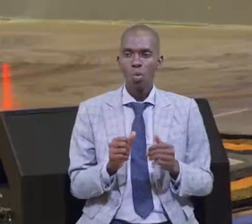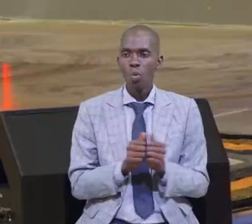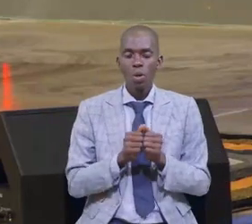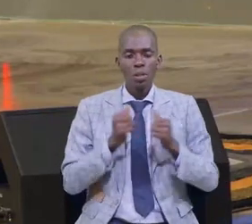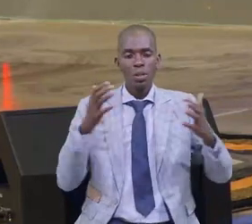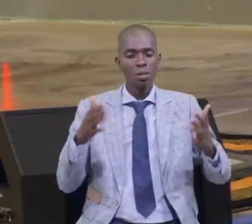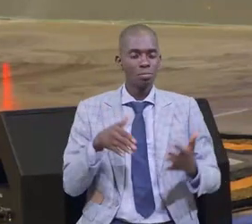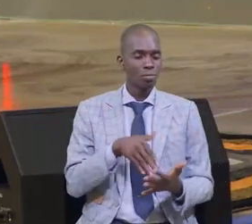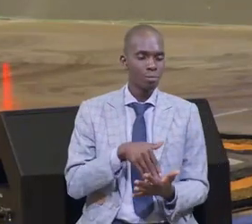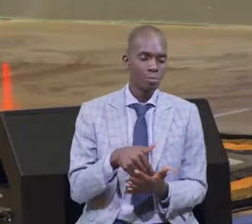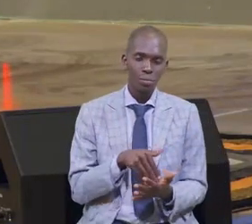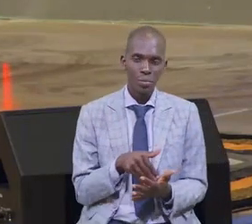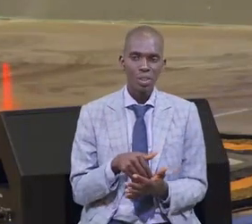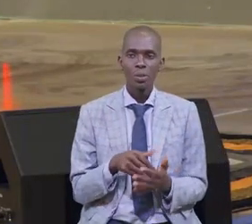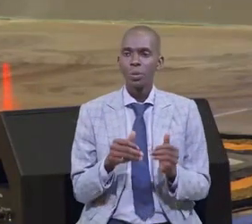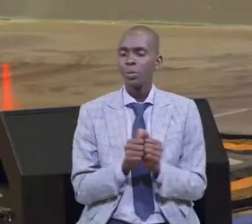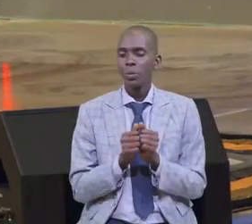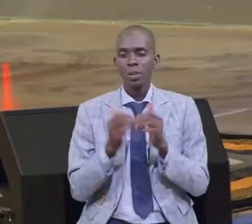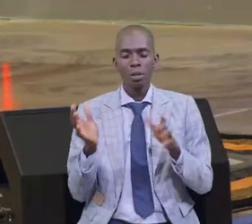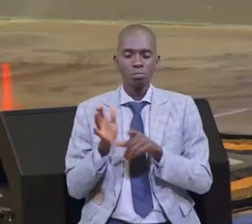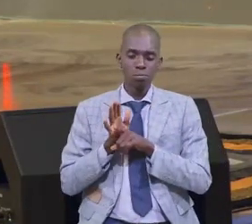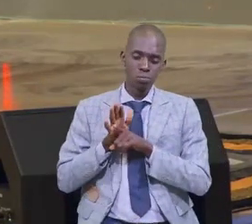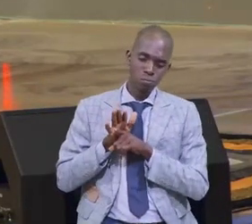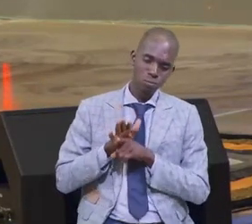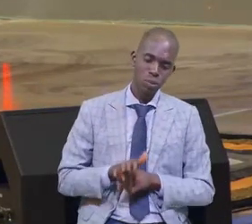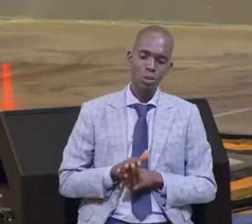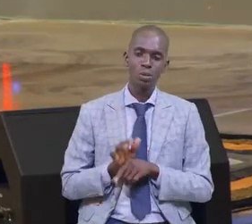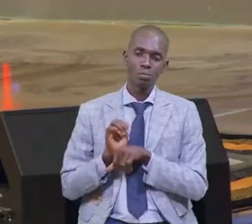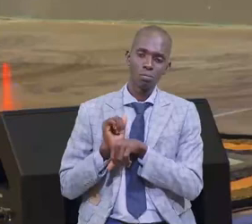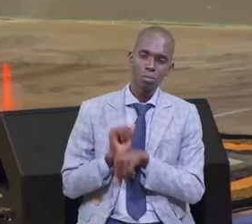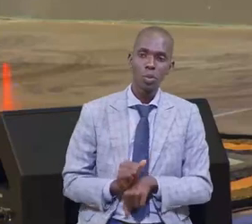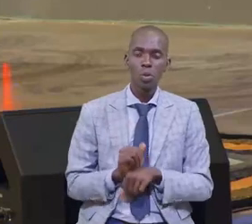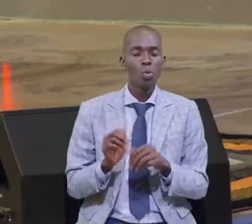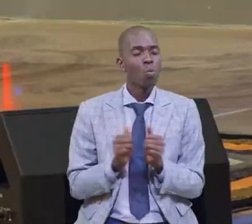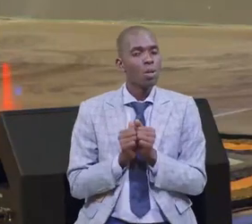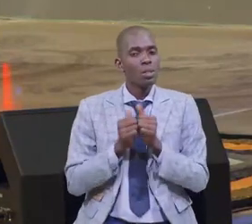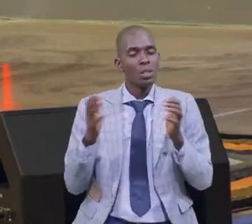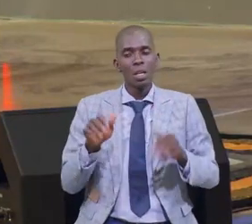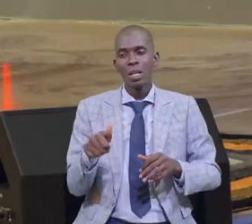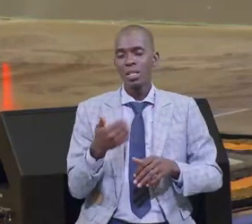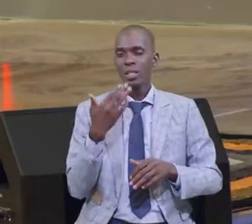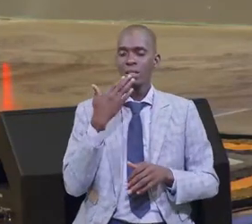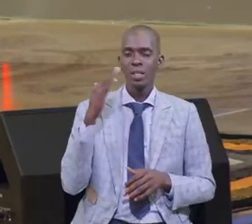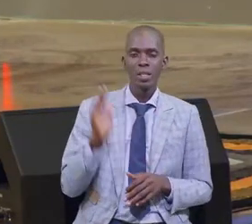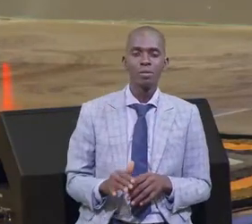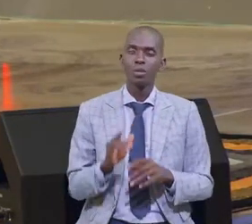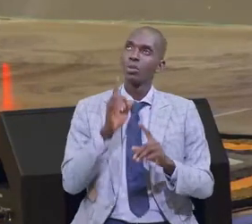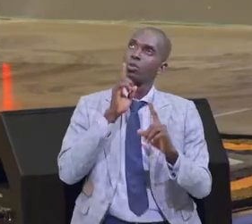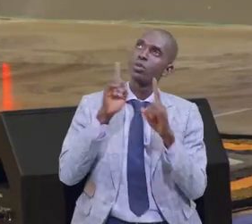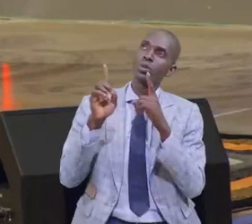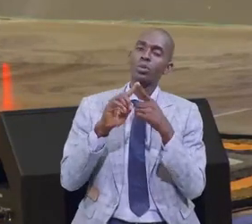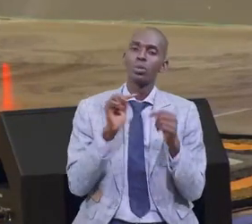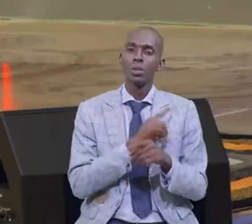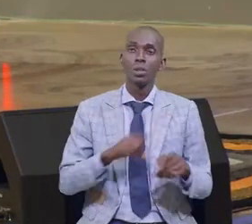une vie sans faiblesse, une vie sans oppression, une vie sans aucun mal, parler au